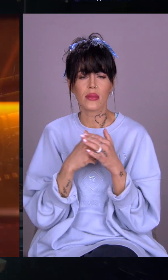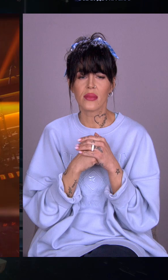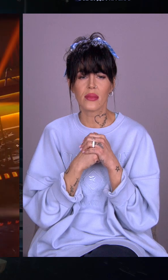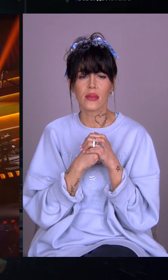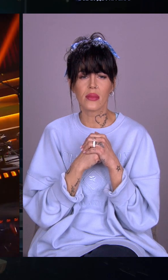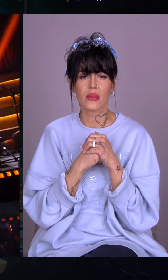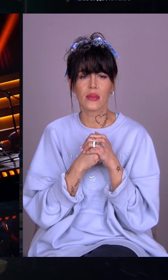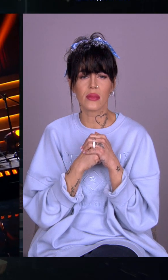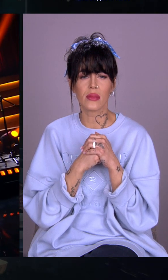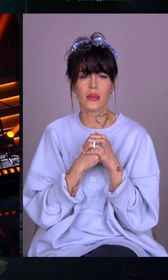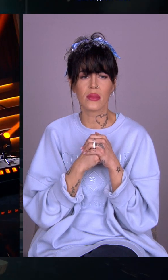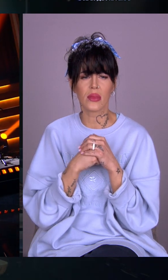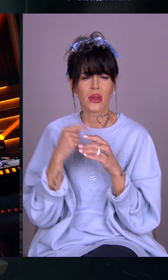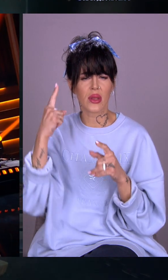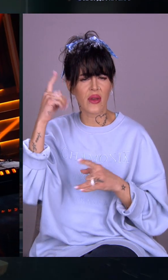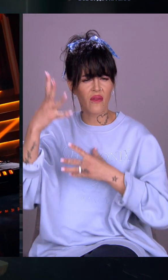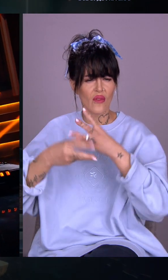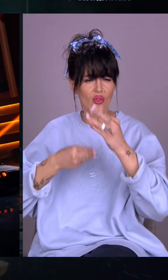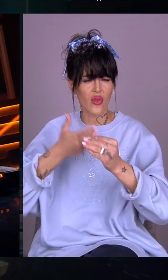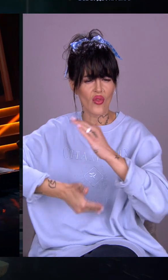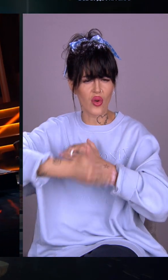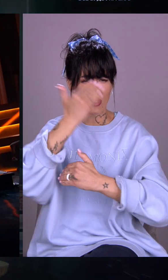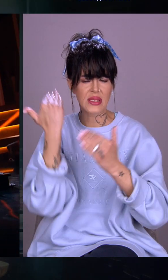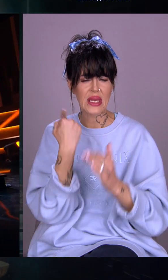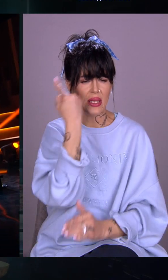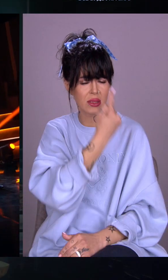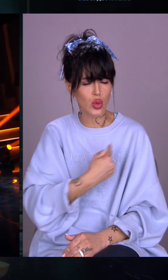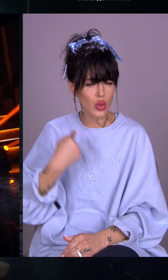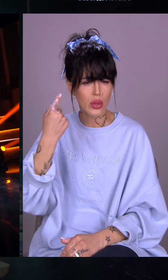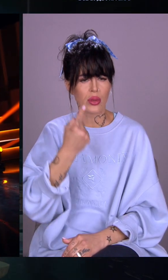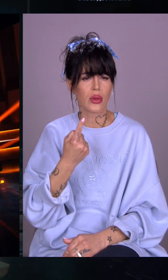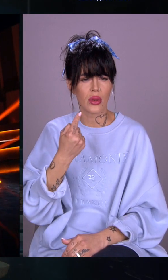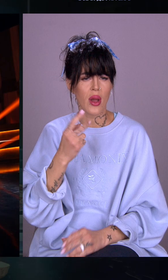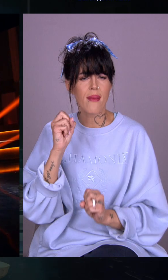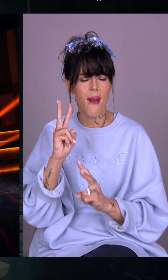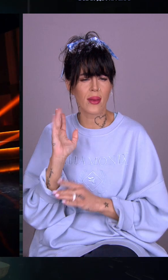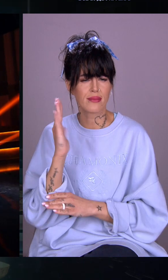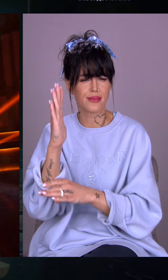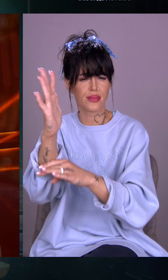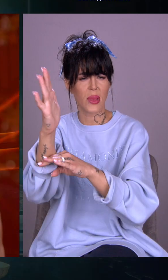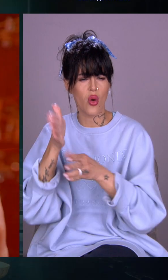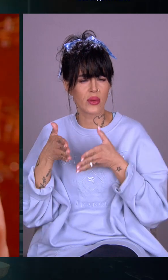І вологе щось, що доби вкриває лице, як посадку акації.